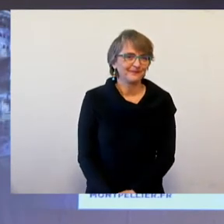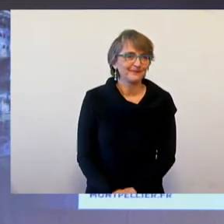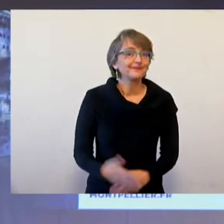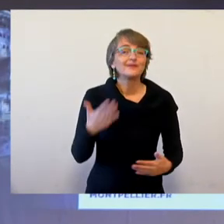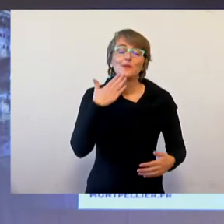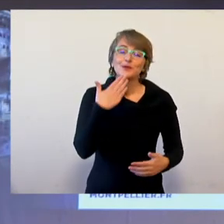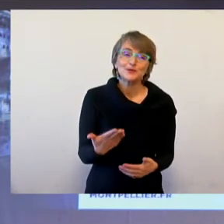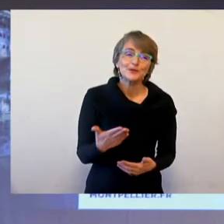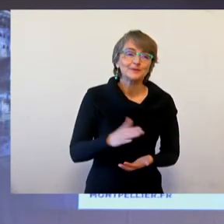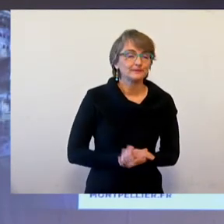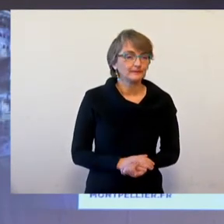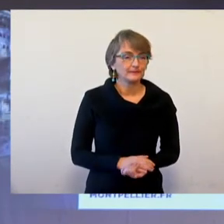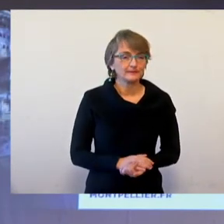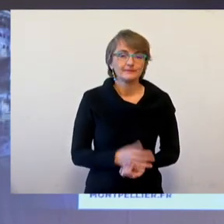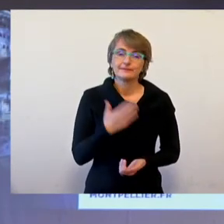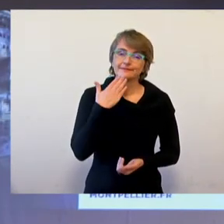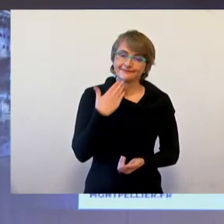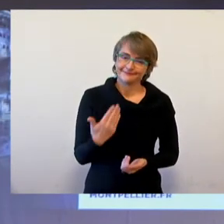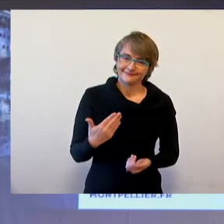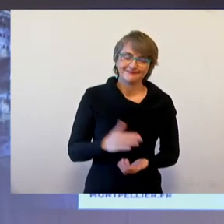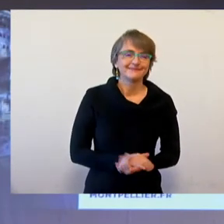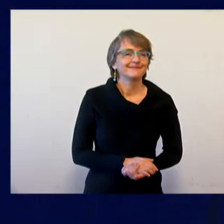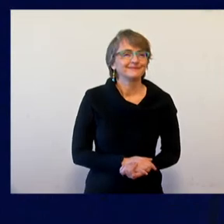Bonjour, merci.